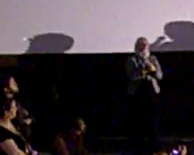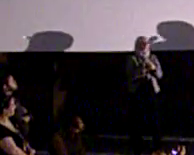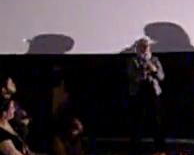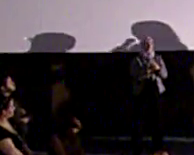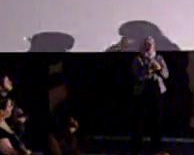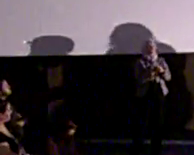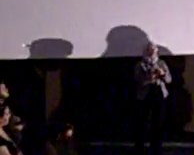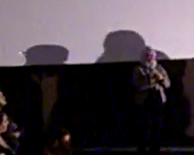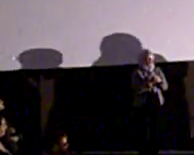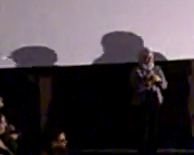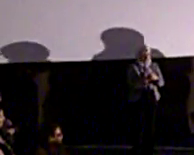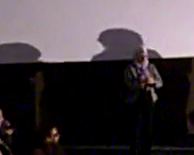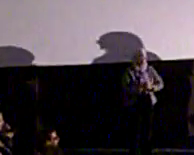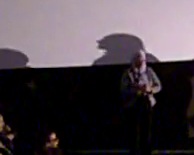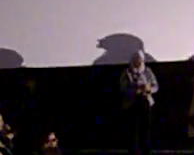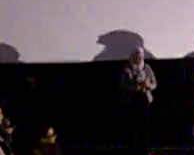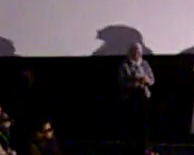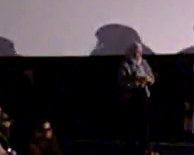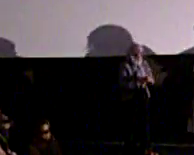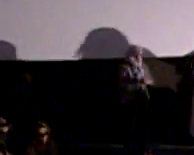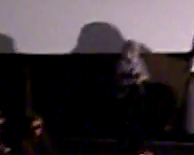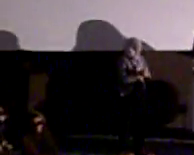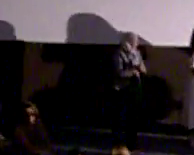ويني شي بعزينا لبنى نعمان